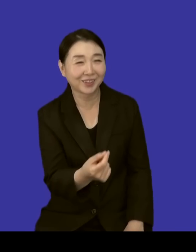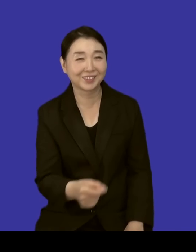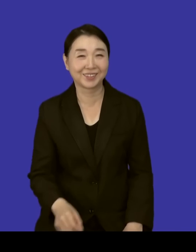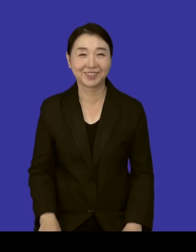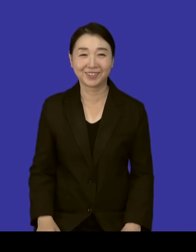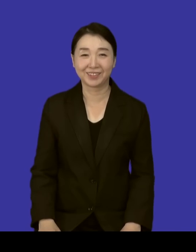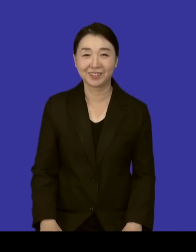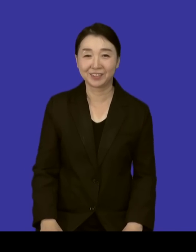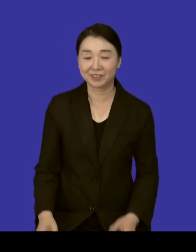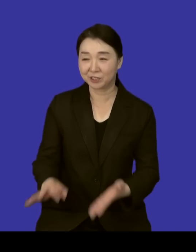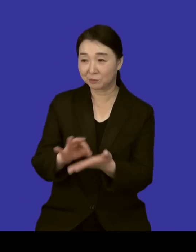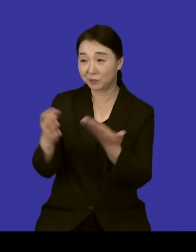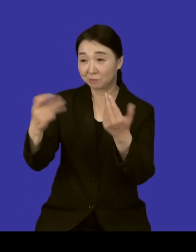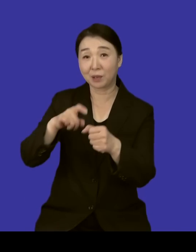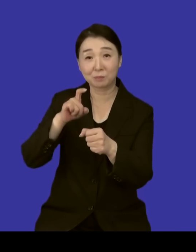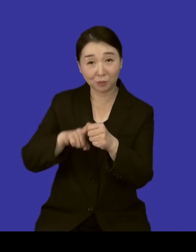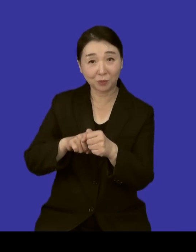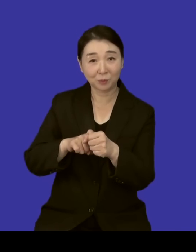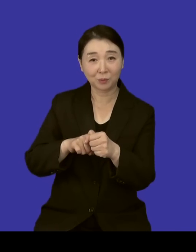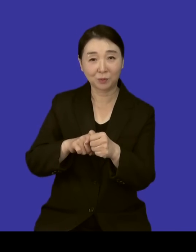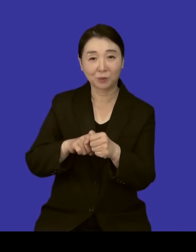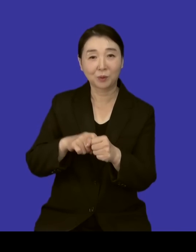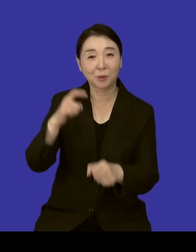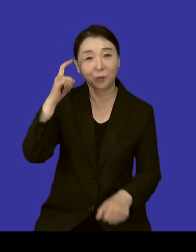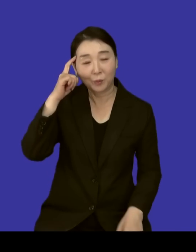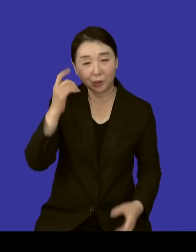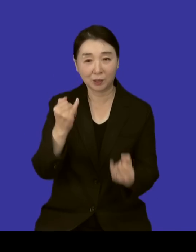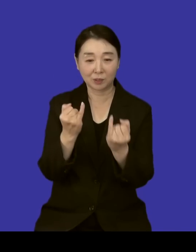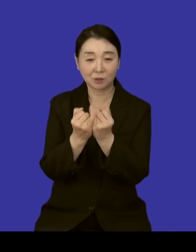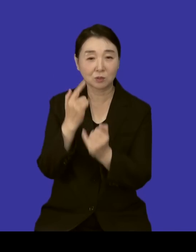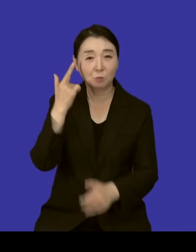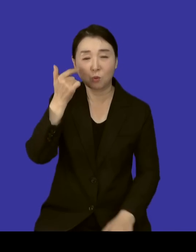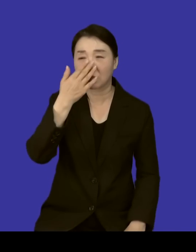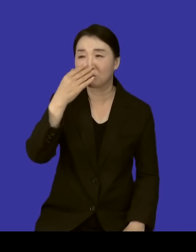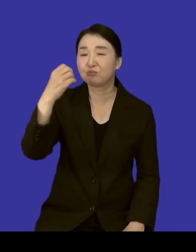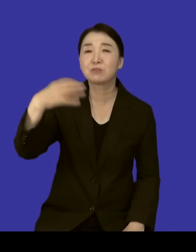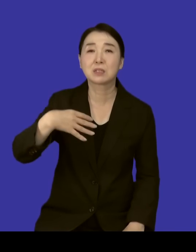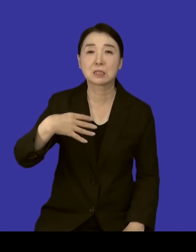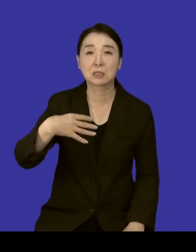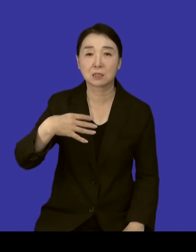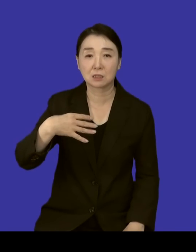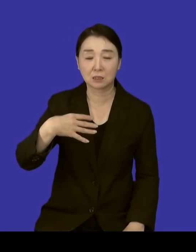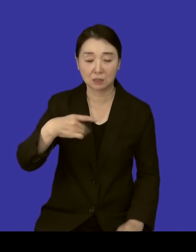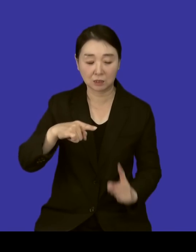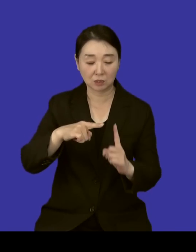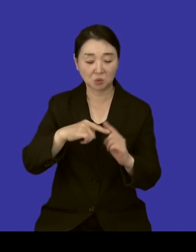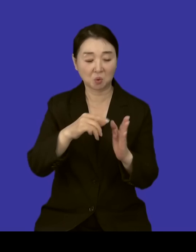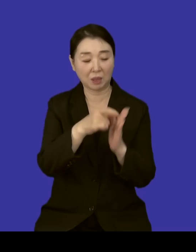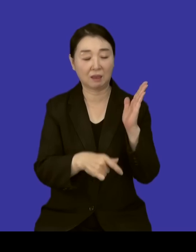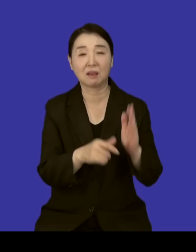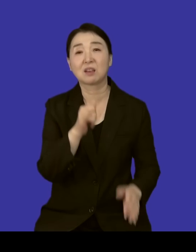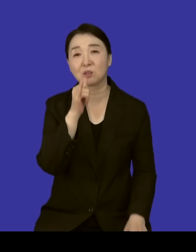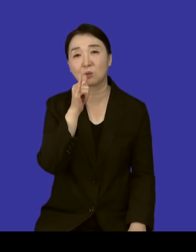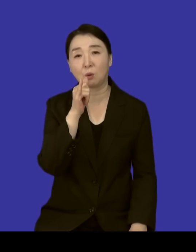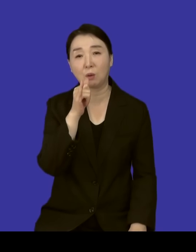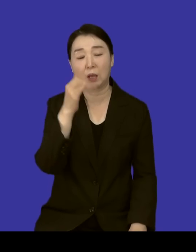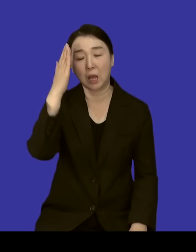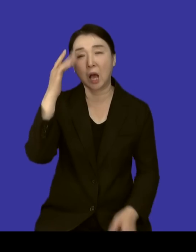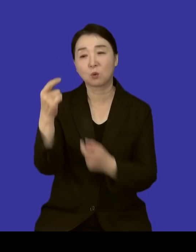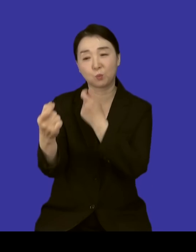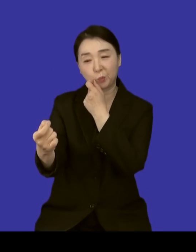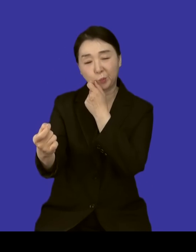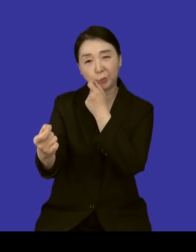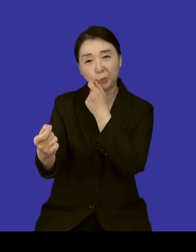이제 이렇게 쓰임 받으려고 네. 하도 여성 목사를 무시하는 이제 이 교계 풍토와 있었죠. 우리나라 유교적인